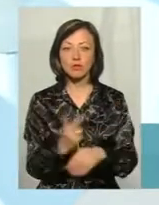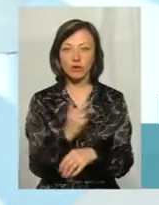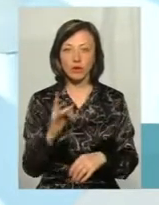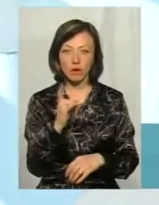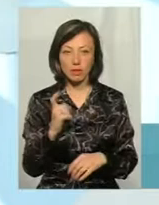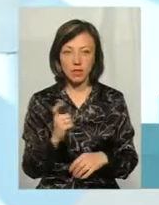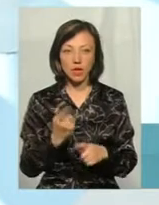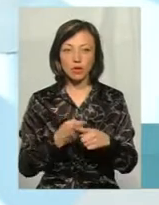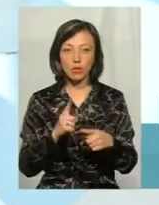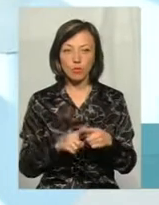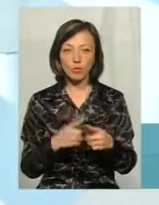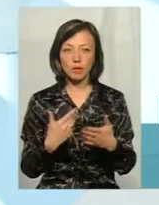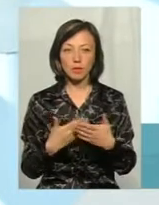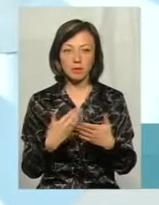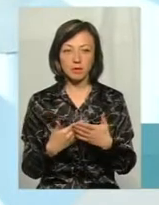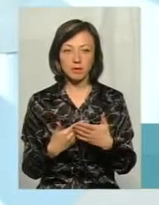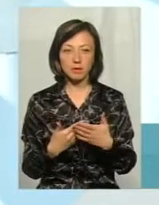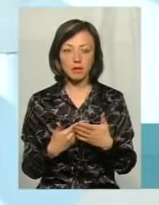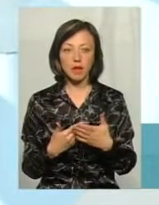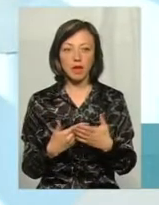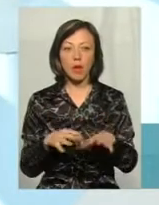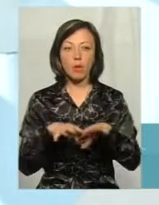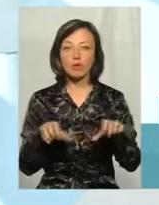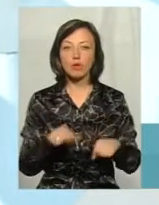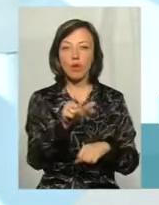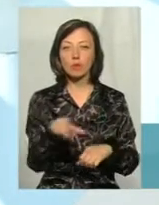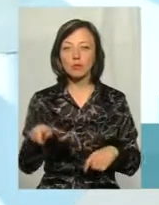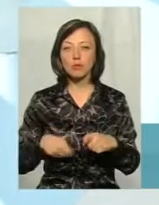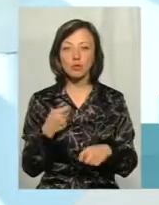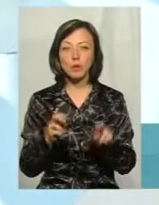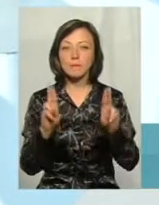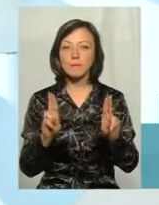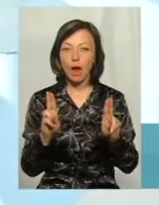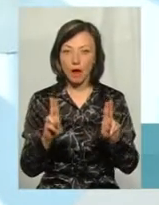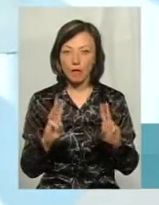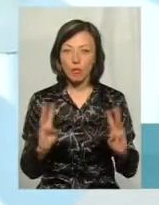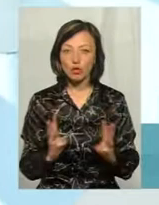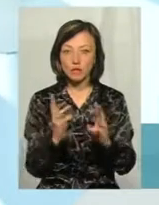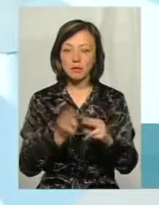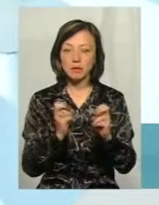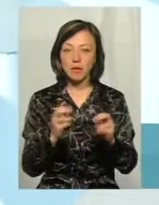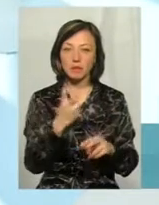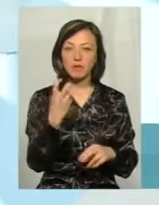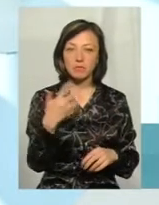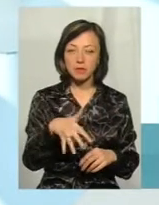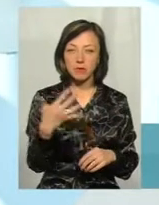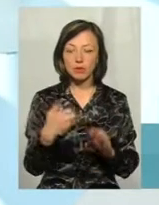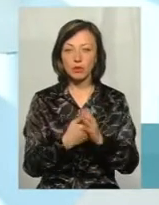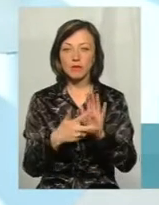От. Тому, значить, скажімо, на посадових осіб за порушення тільки правил. пожежної безпеки від